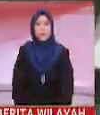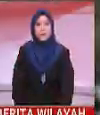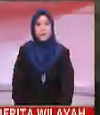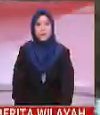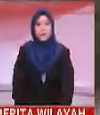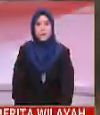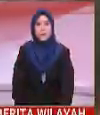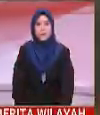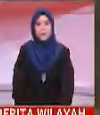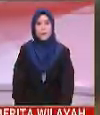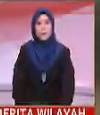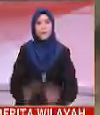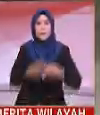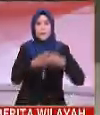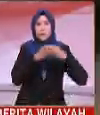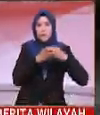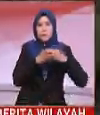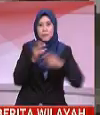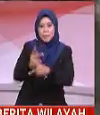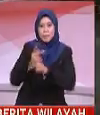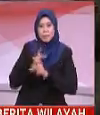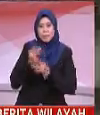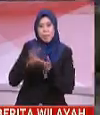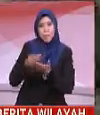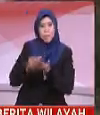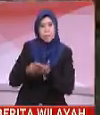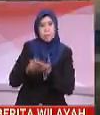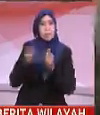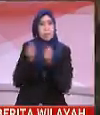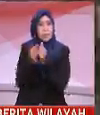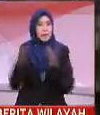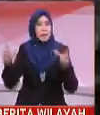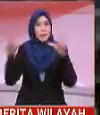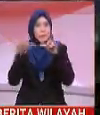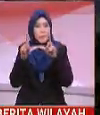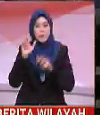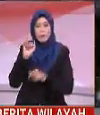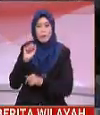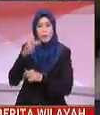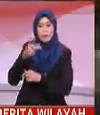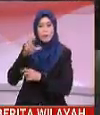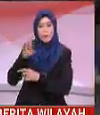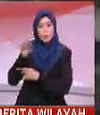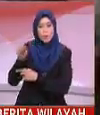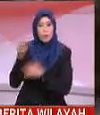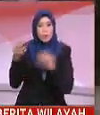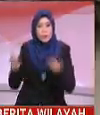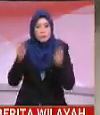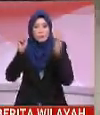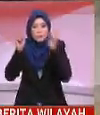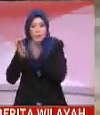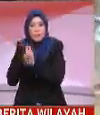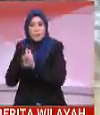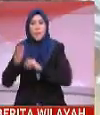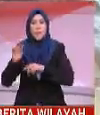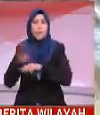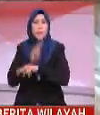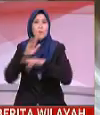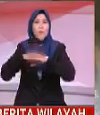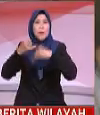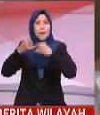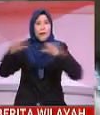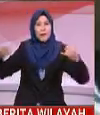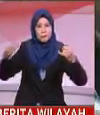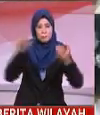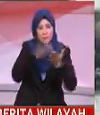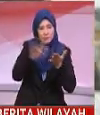Sementara itu, sindiket pinjaman wang tanpa lesen Ahlong kini menggunakan taktik mengupah individu secara dalam talian melalui